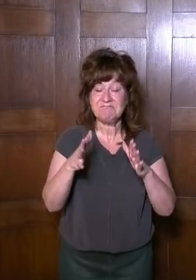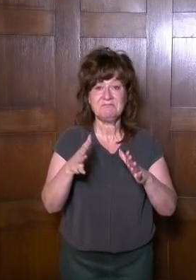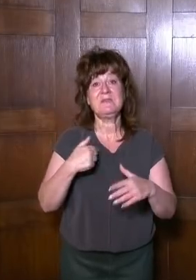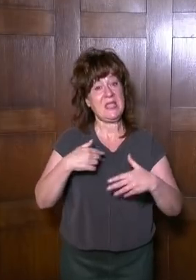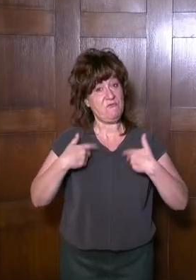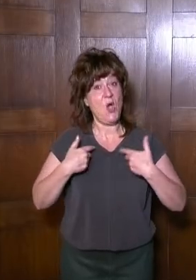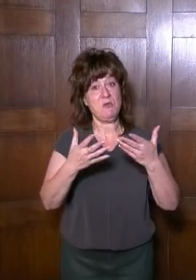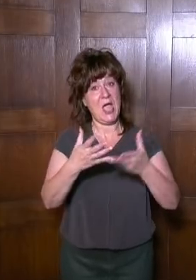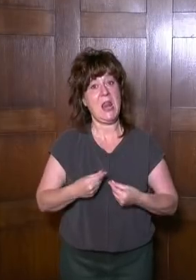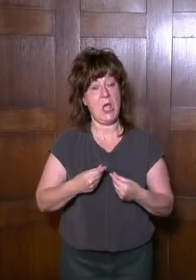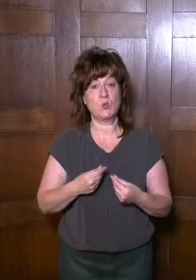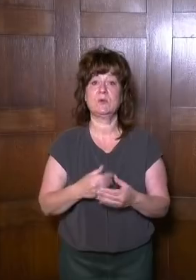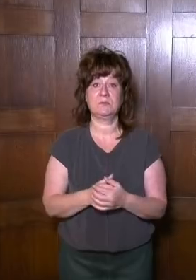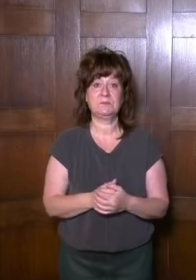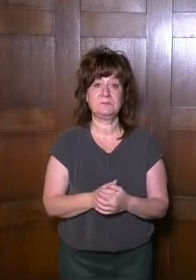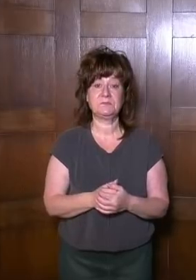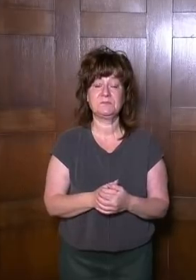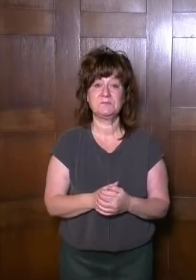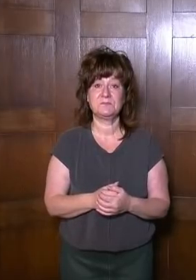auch über die Einladung.